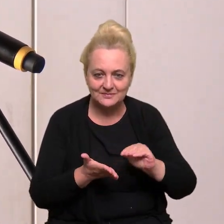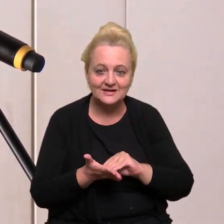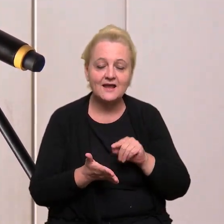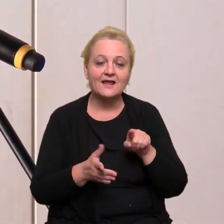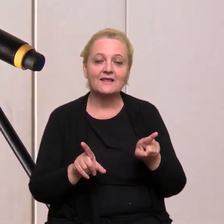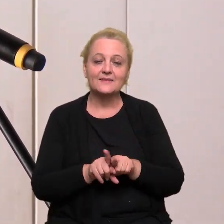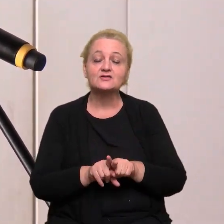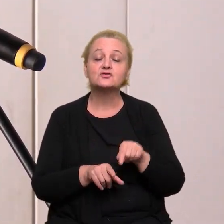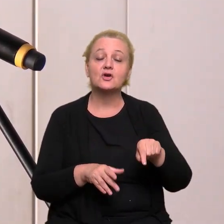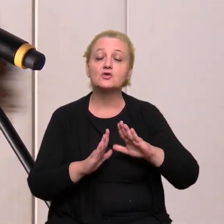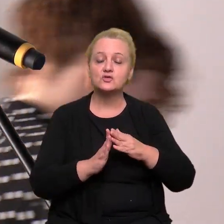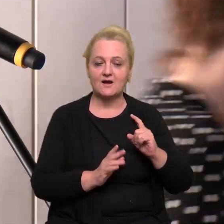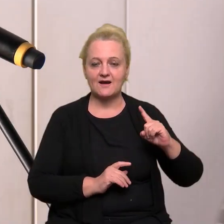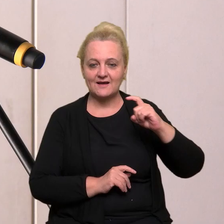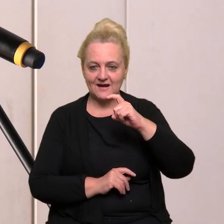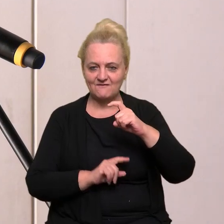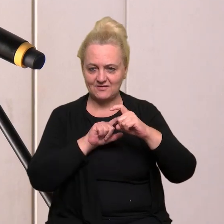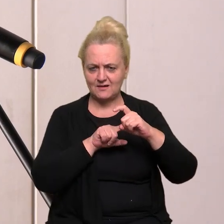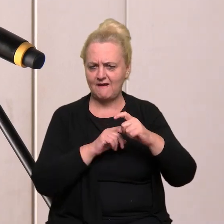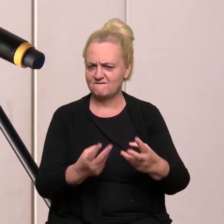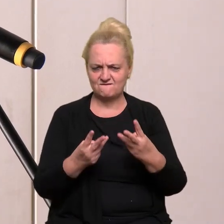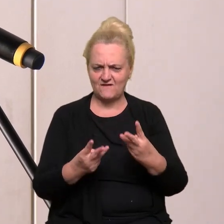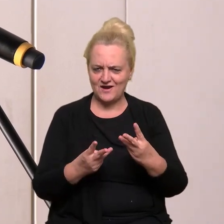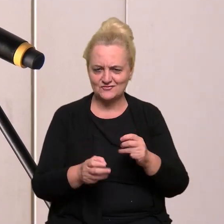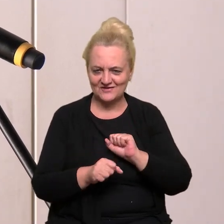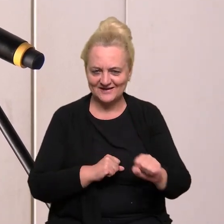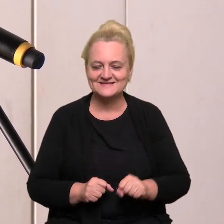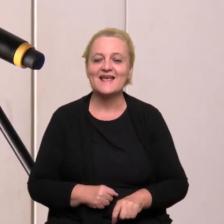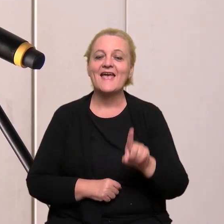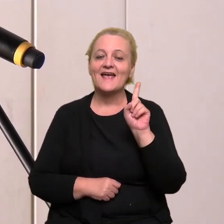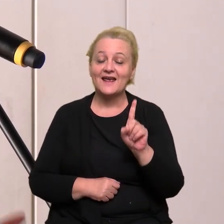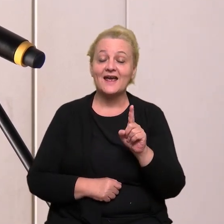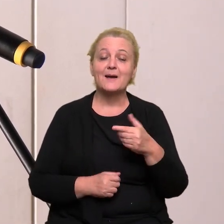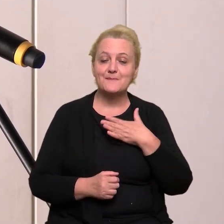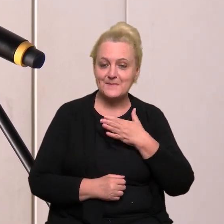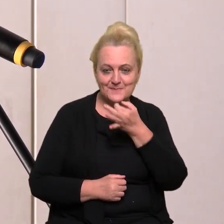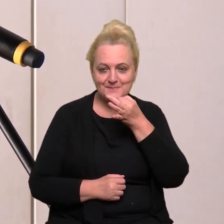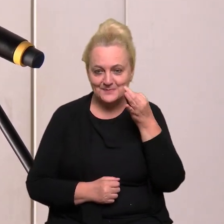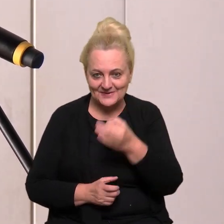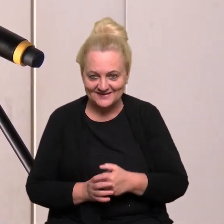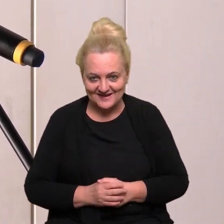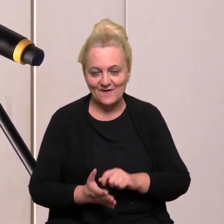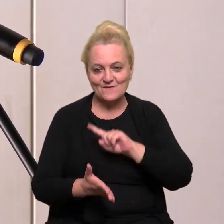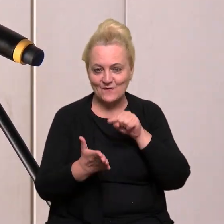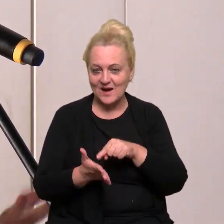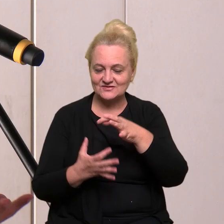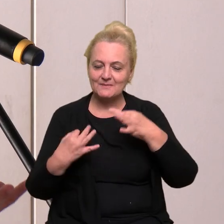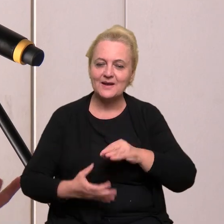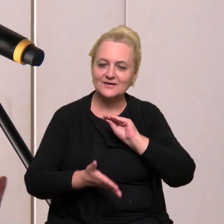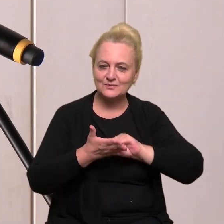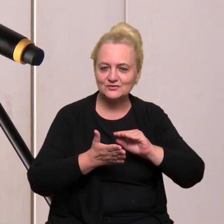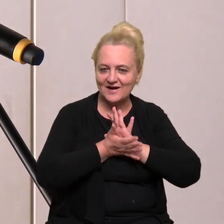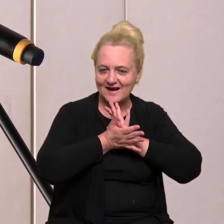również Krewetka jest bardzo ważną postacią. Ale mam takie pytanie, bo właśnie pani pisze dla